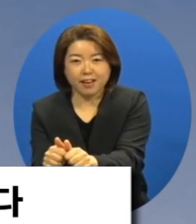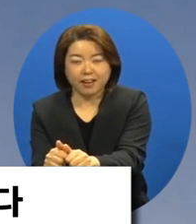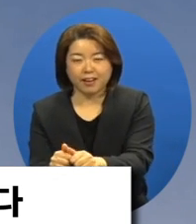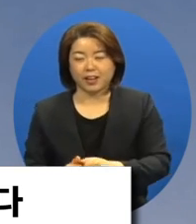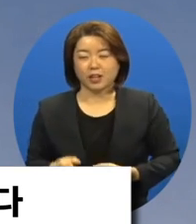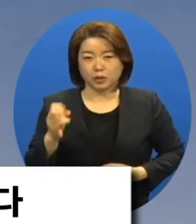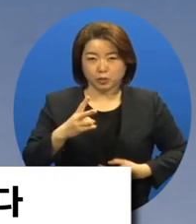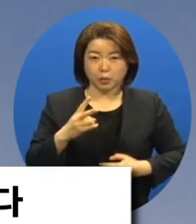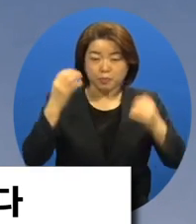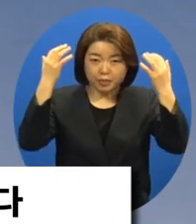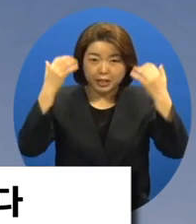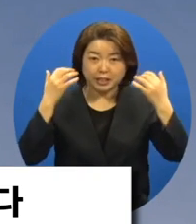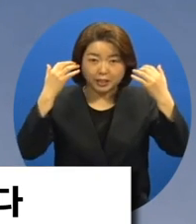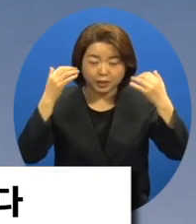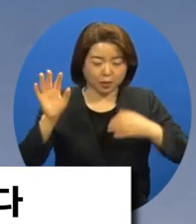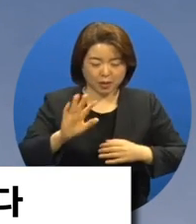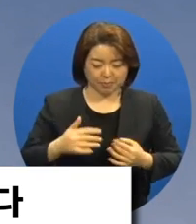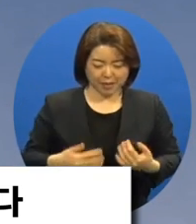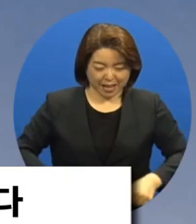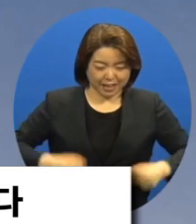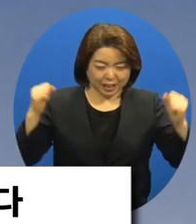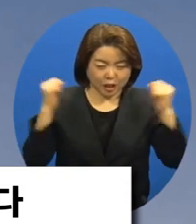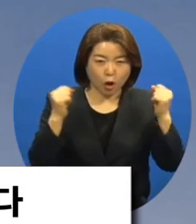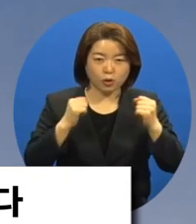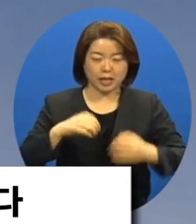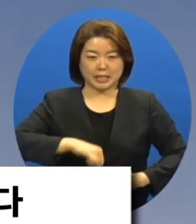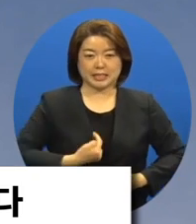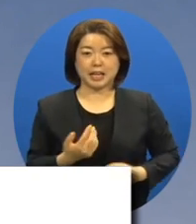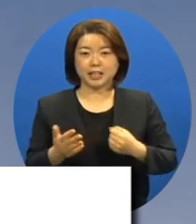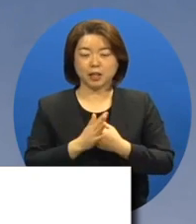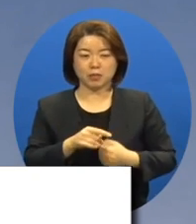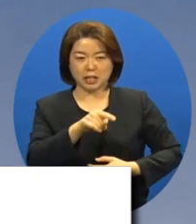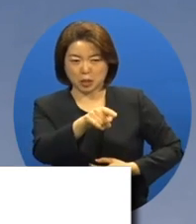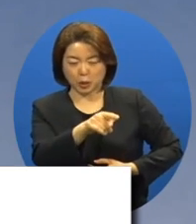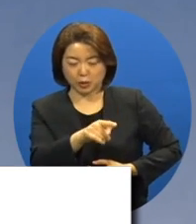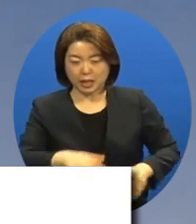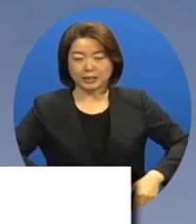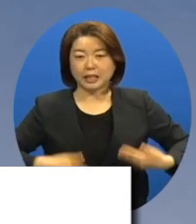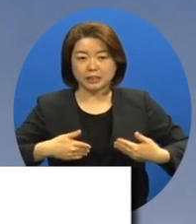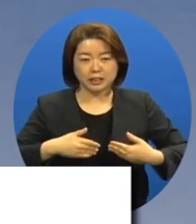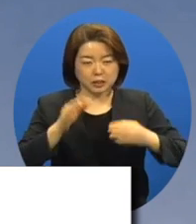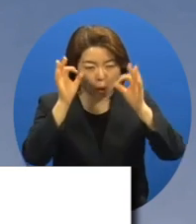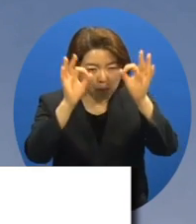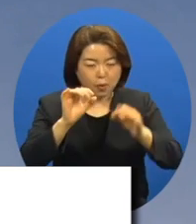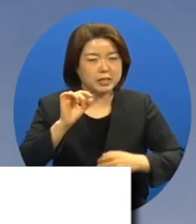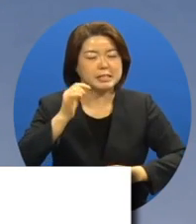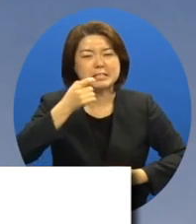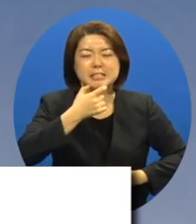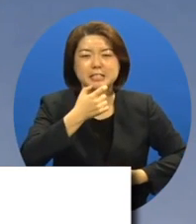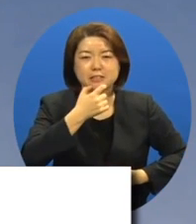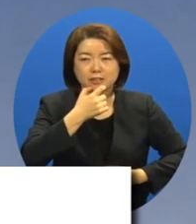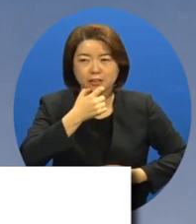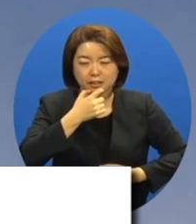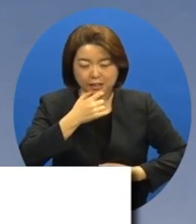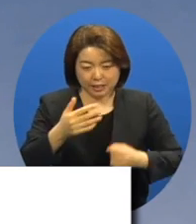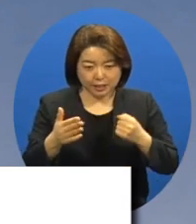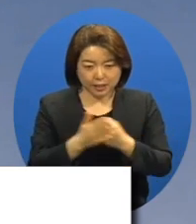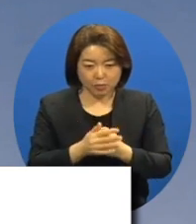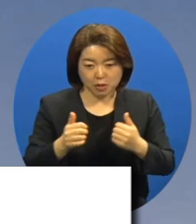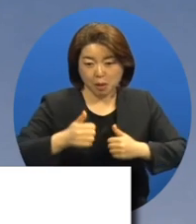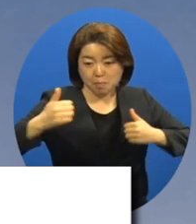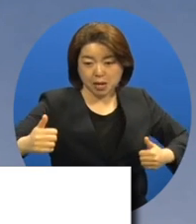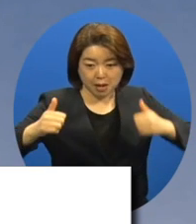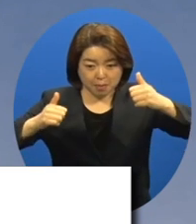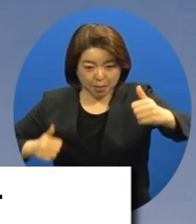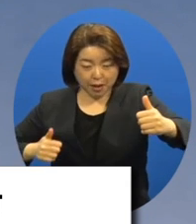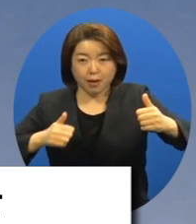겨울에 자기 땜에 따뜻해 지는 것을 못 본다는 겁니다 그래서 다 들어 올해는 따로 또 로 떨어져 있다는 거죠